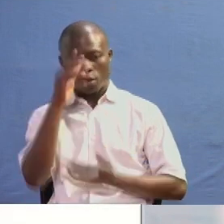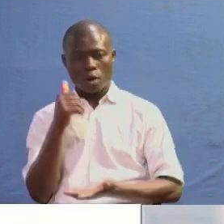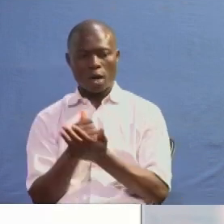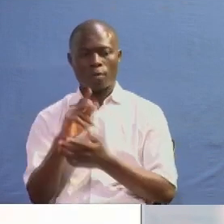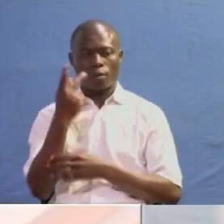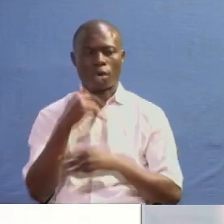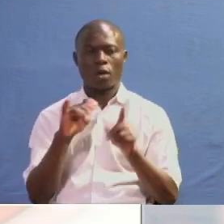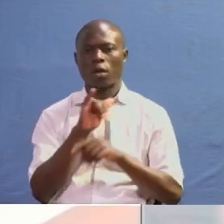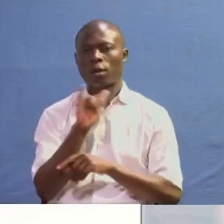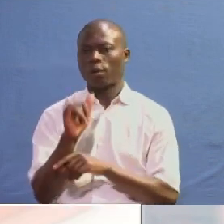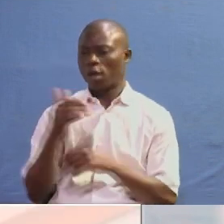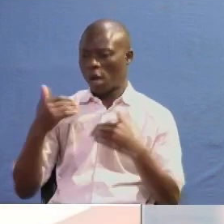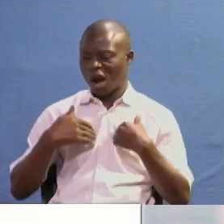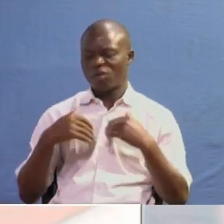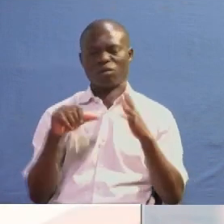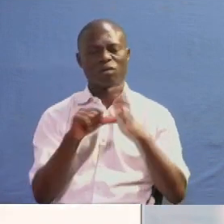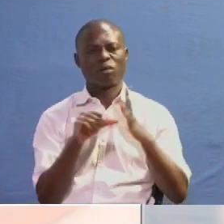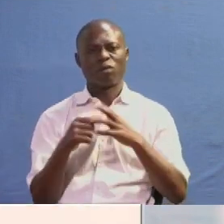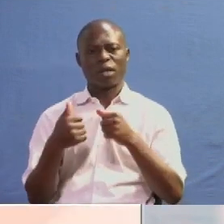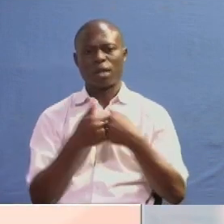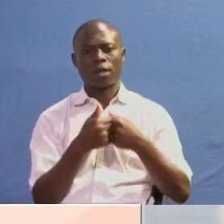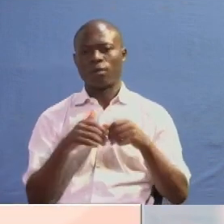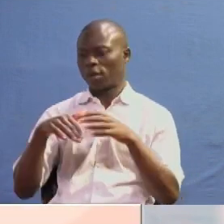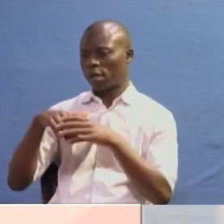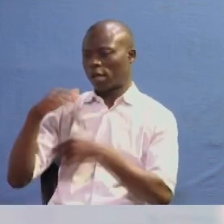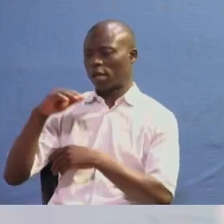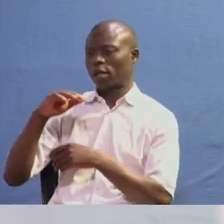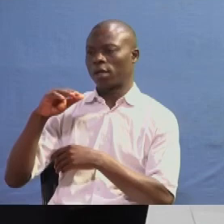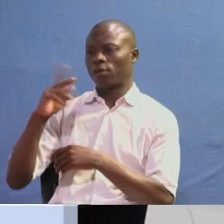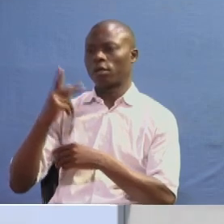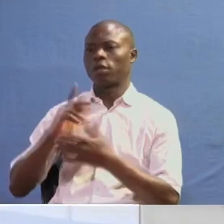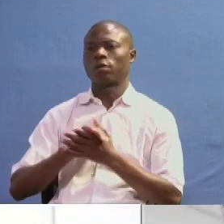Wakenya wanaokumbwa na matatizo wakiwa nje ya nchi. Tazama.